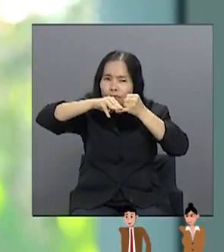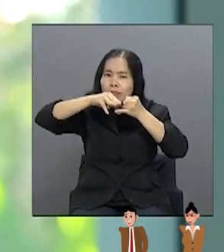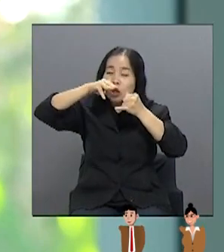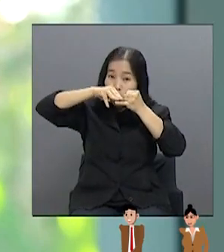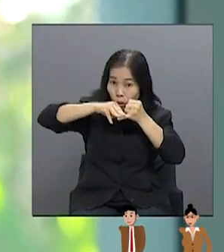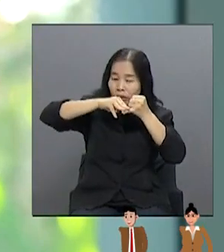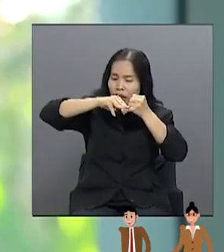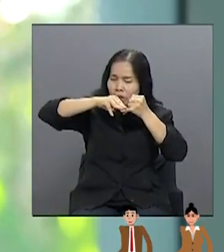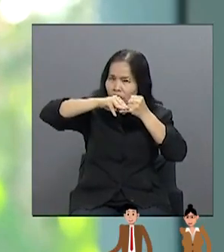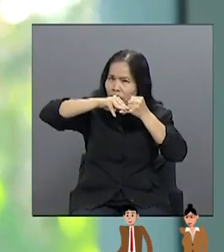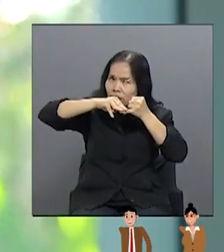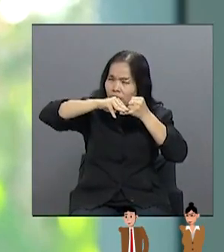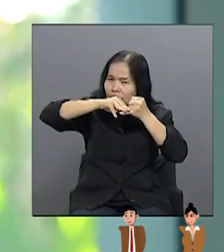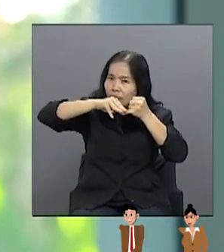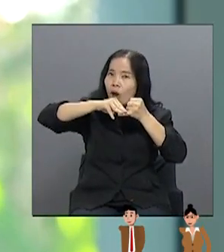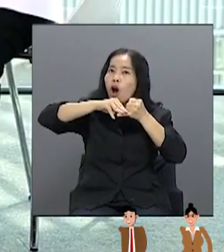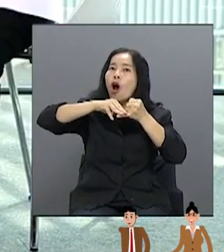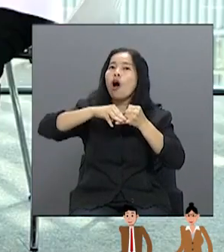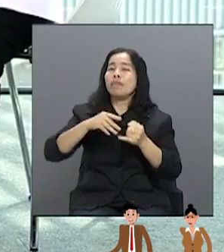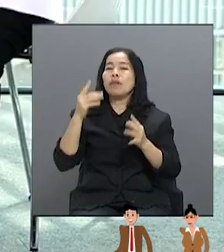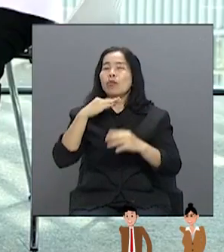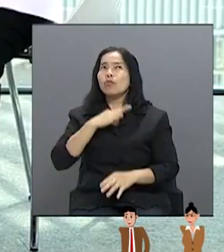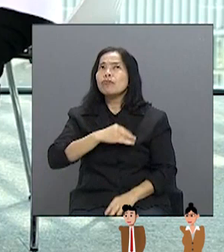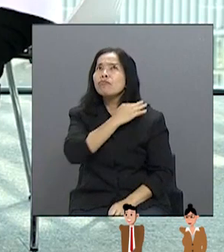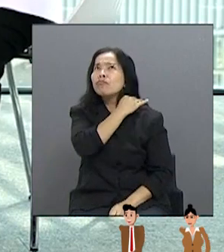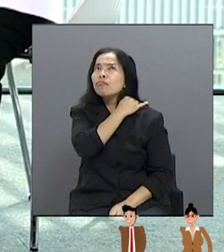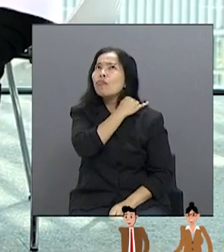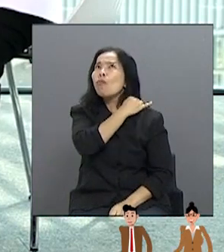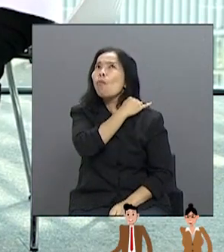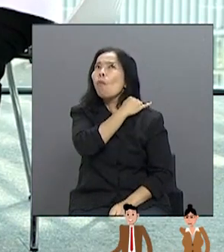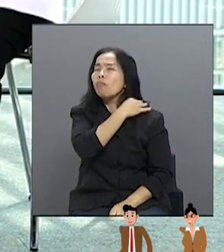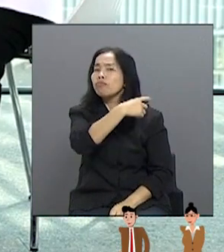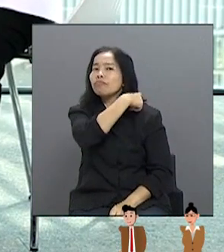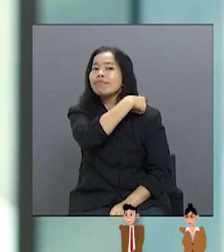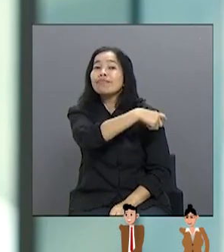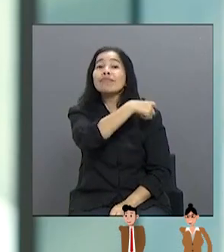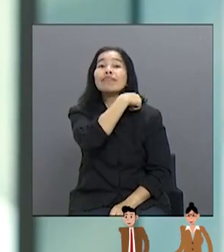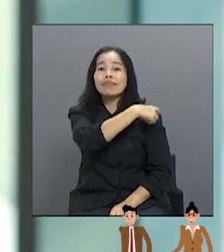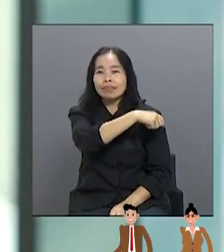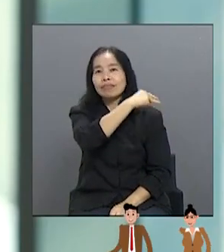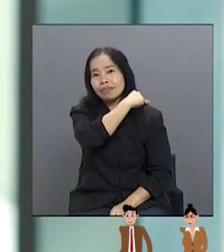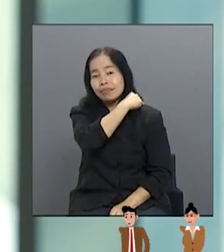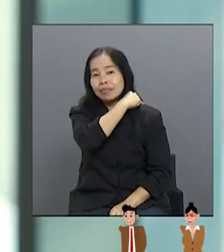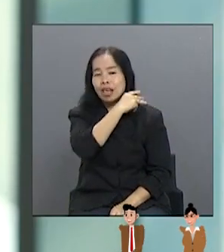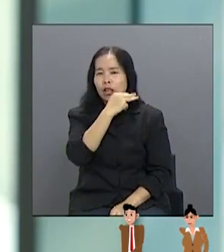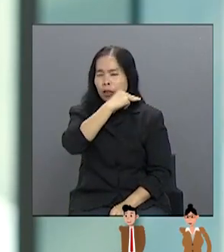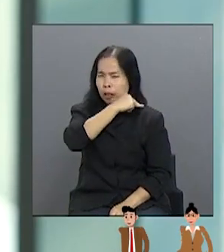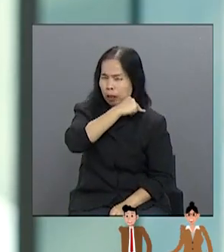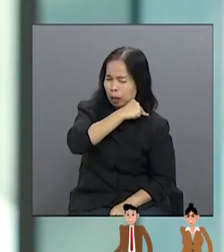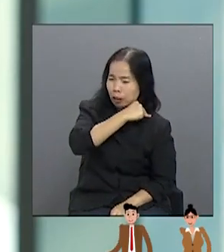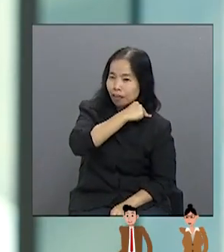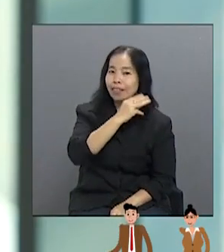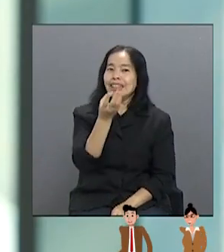บนี้เราก็จะรู้สึกว่าอ๋อมันเป็นลายของมันนะคะลองใช้น้ำหนักกดลงไปนิดนึ